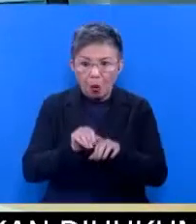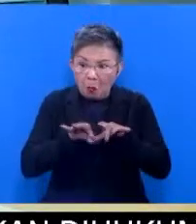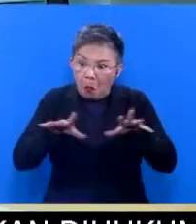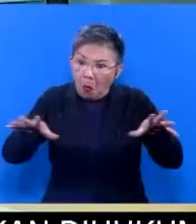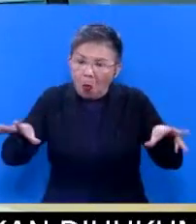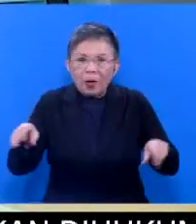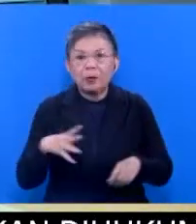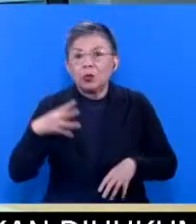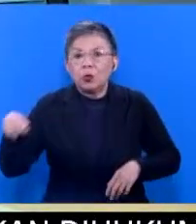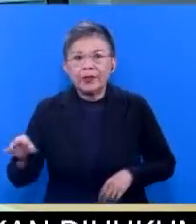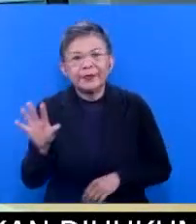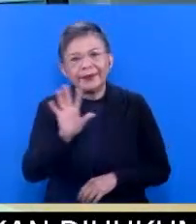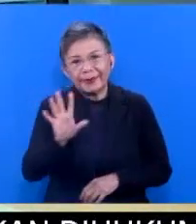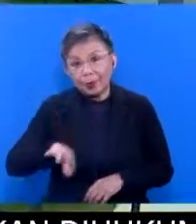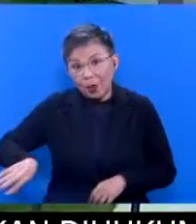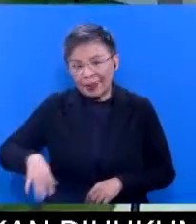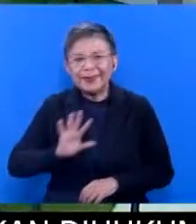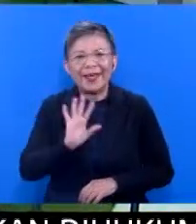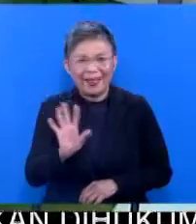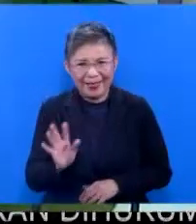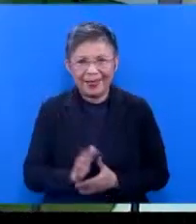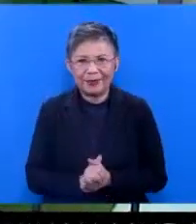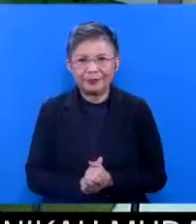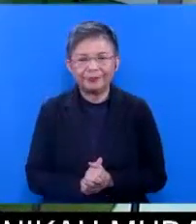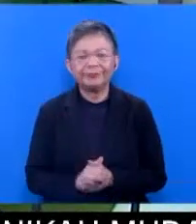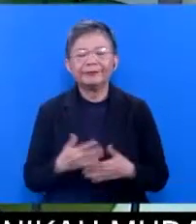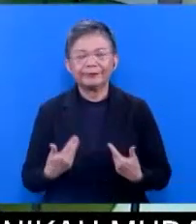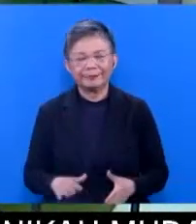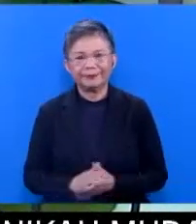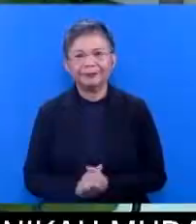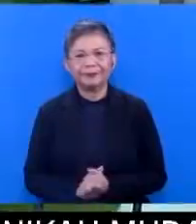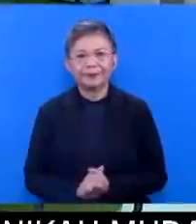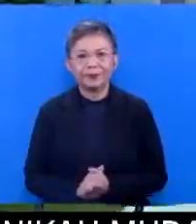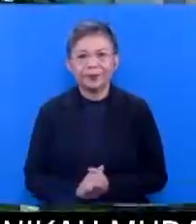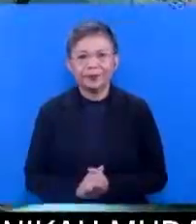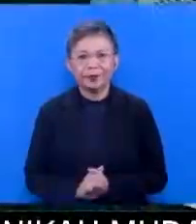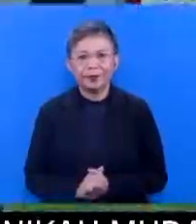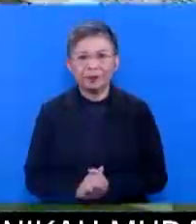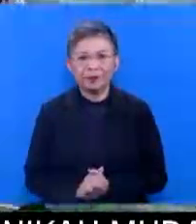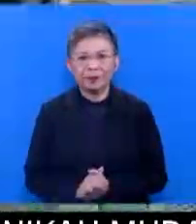semakin menular pada anggota keluarga kita. Putri Demes, Arif Yunan, Jakarta.